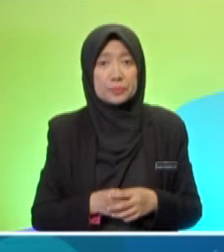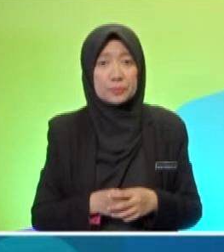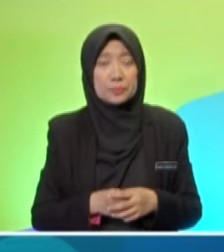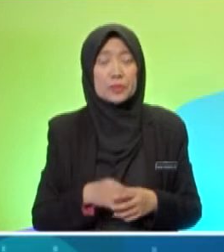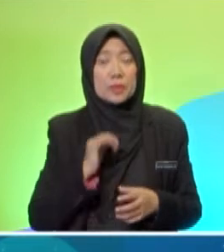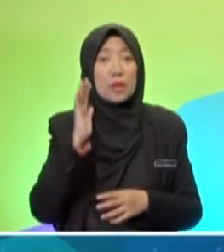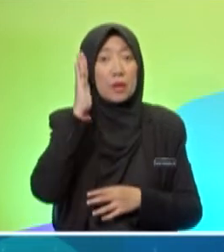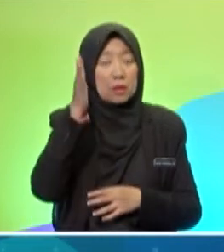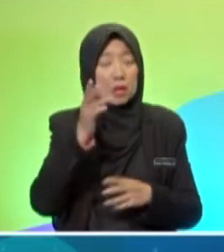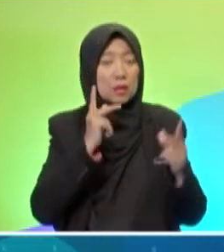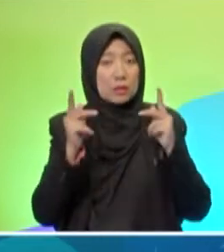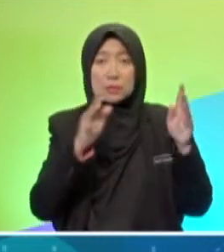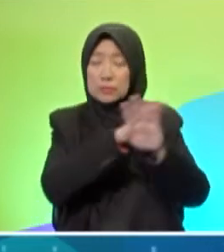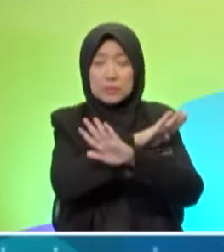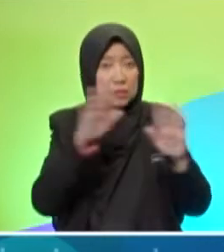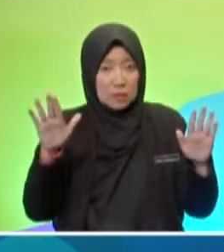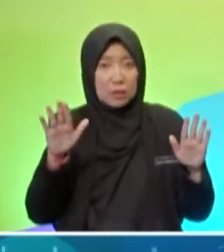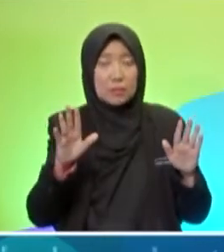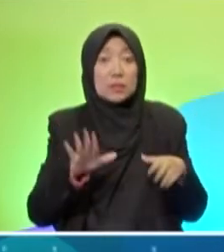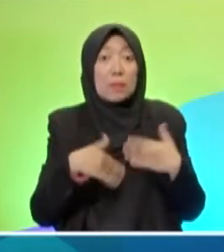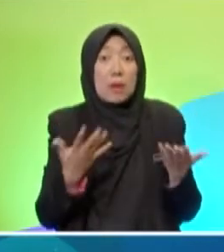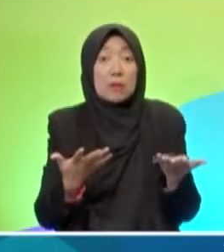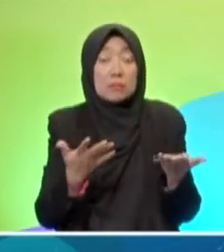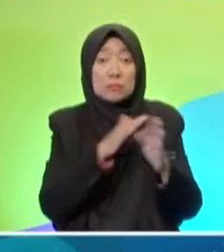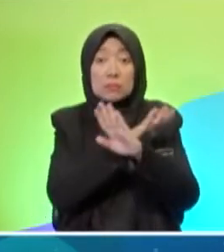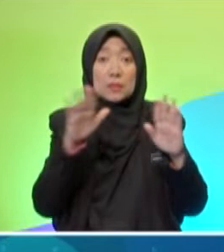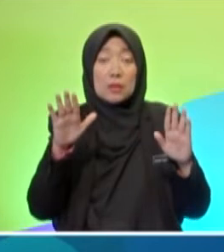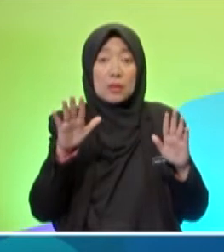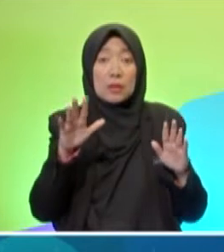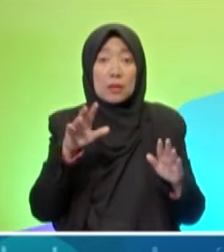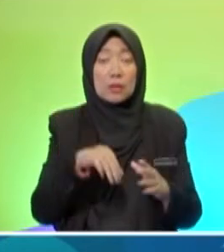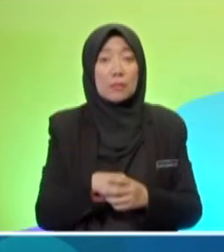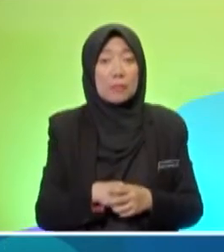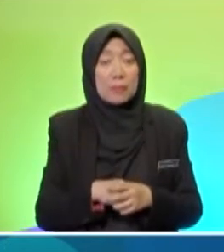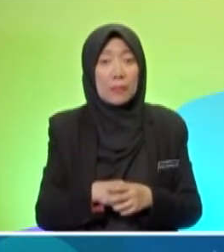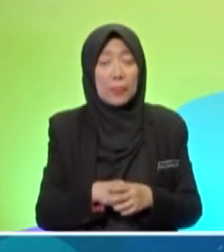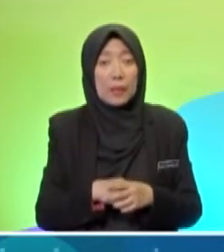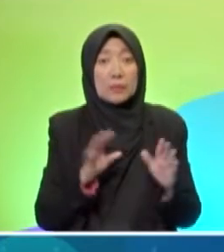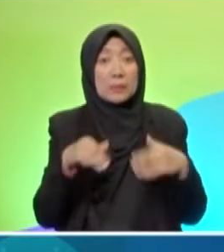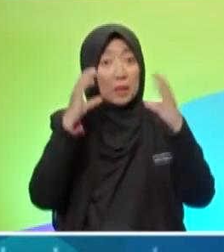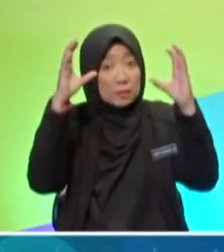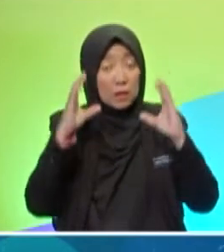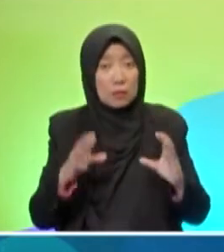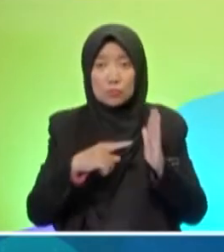ini saya akan katakan tidak iya maksudnya cuman tidak tuh tidak ada ujian itu tidak demikian